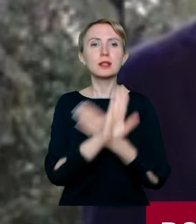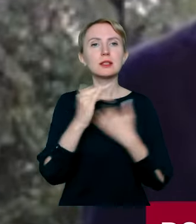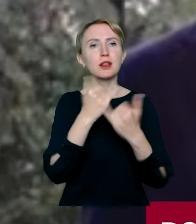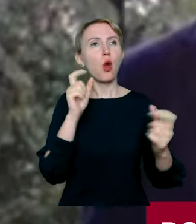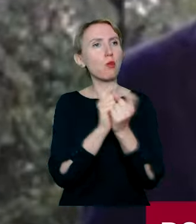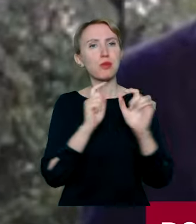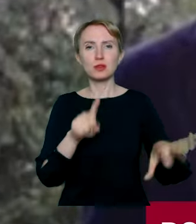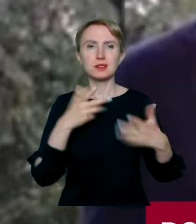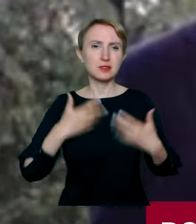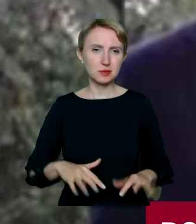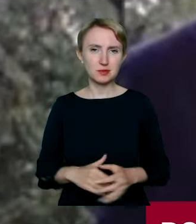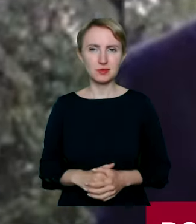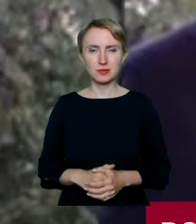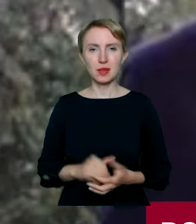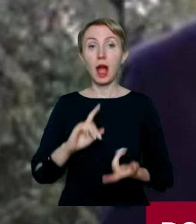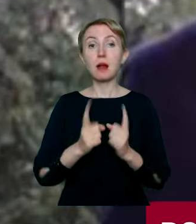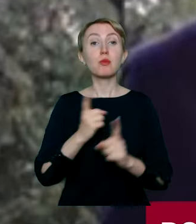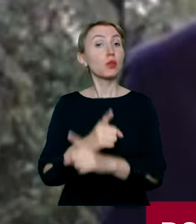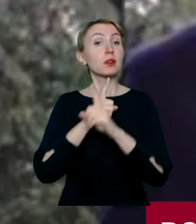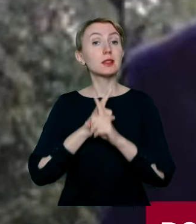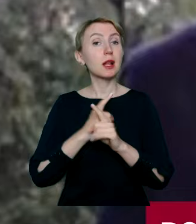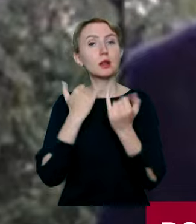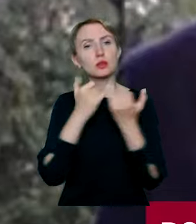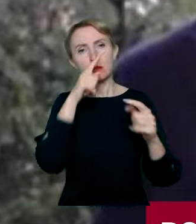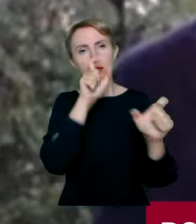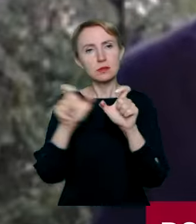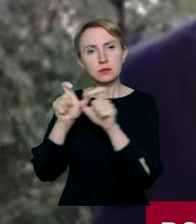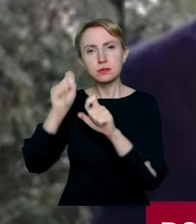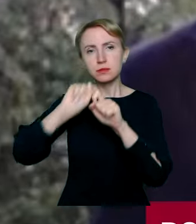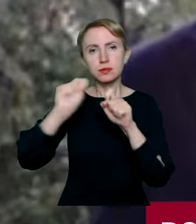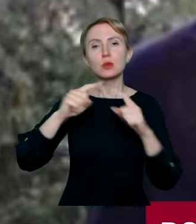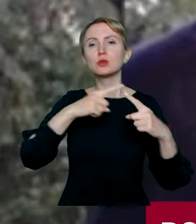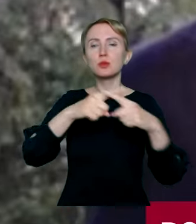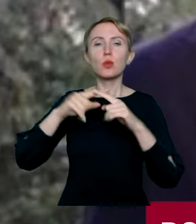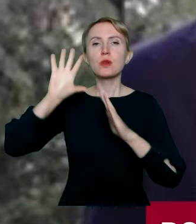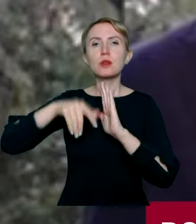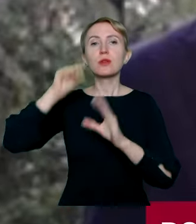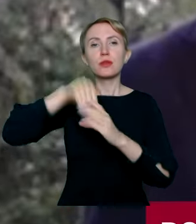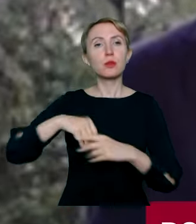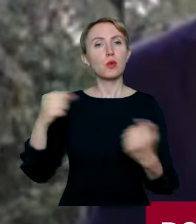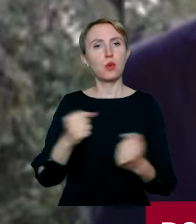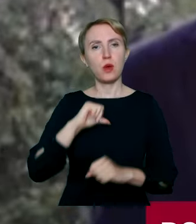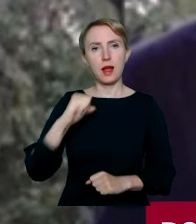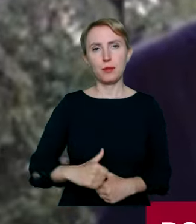opozycji lub niezależni audytorzy różnych spółek miejskich, w których ulokowane są olbrzymie